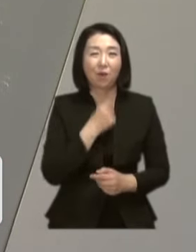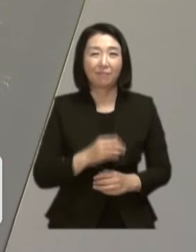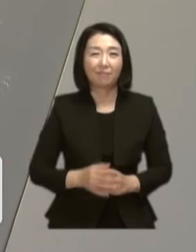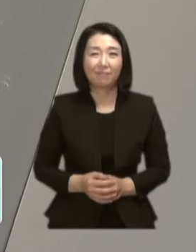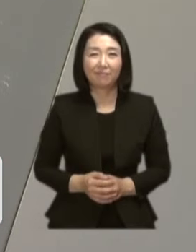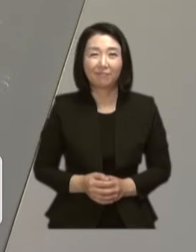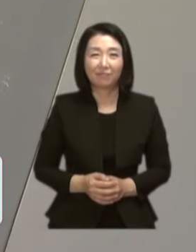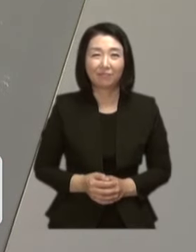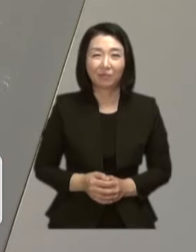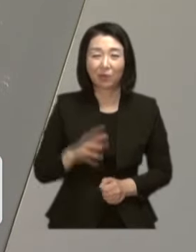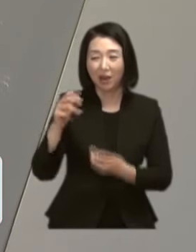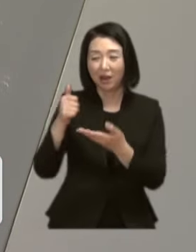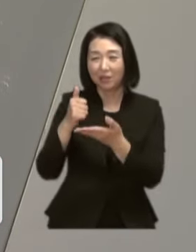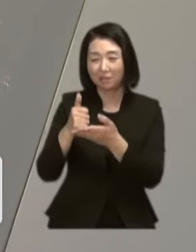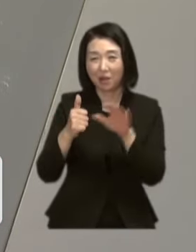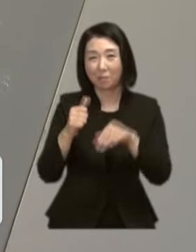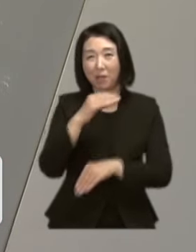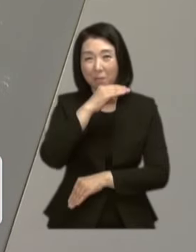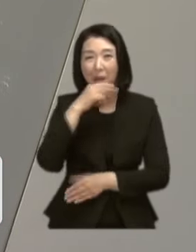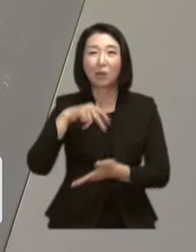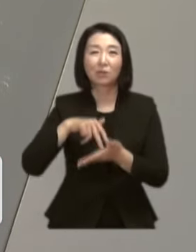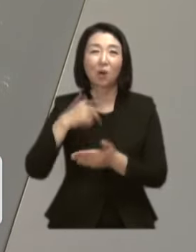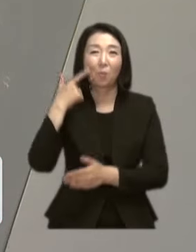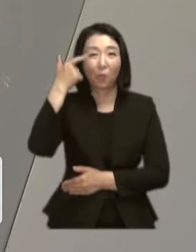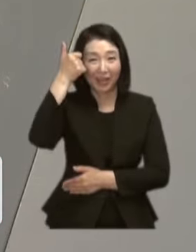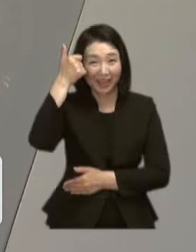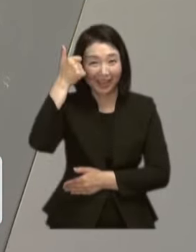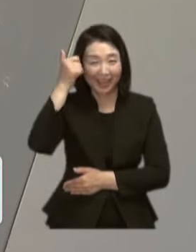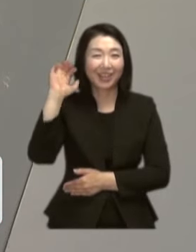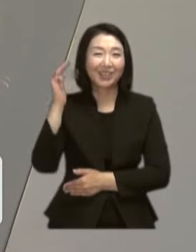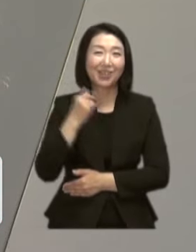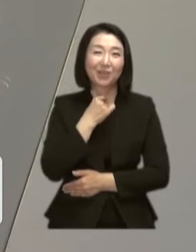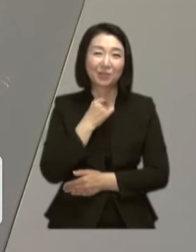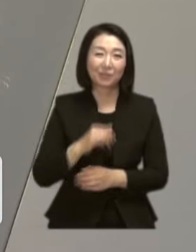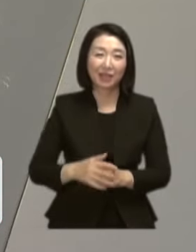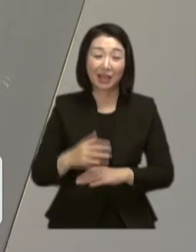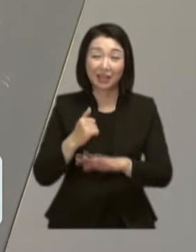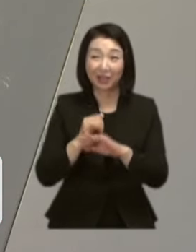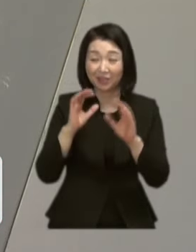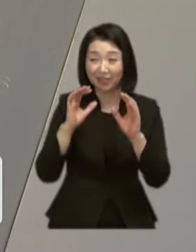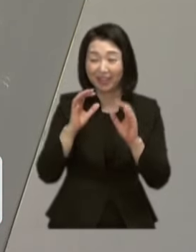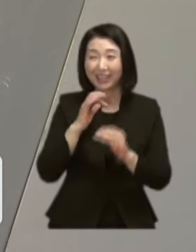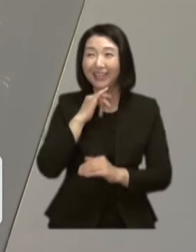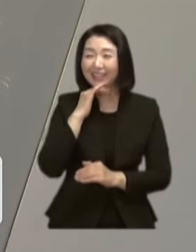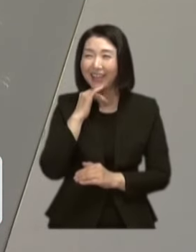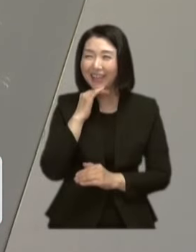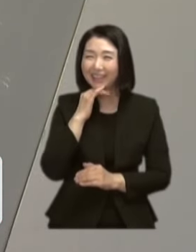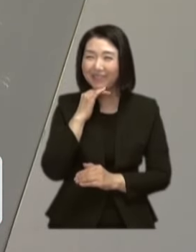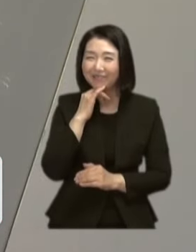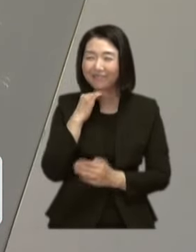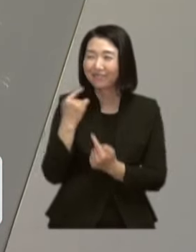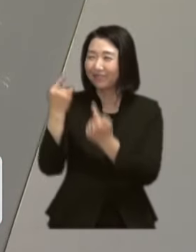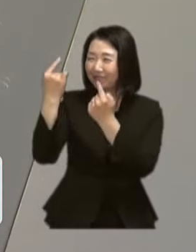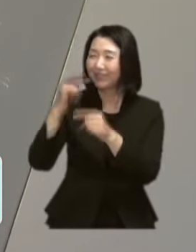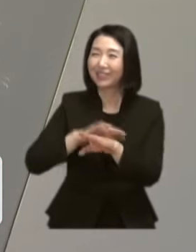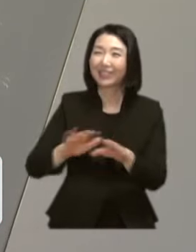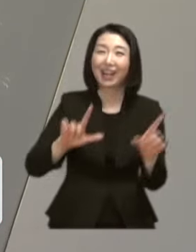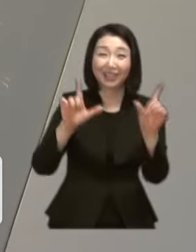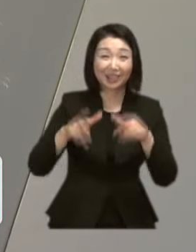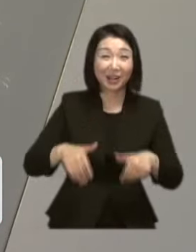앞에 바로 서는 목회자가 되었으면 좋겠습니다. 마지막에 이제 나이가 먹을수록 더 잘 살아야 하는데 주님 앞에 갈 날이 가깝기